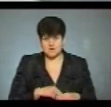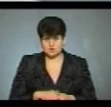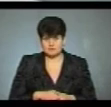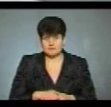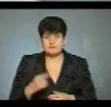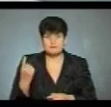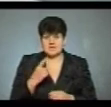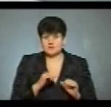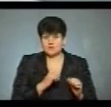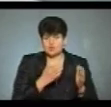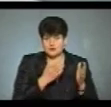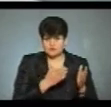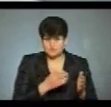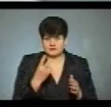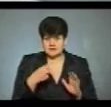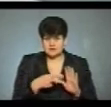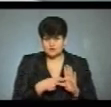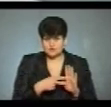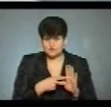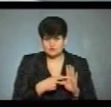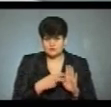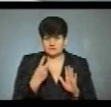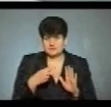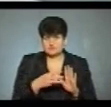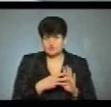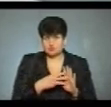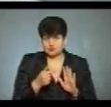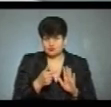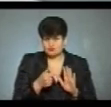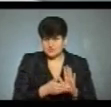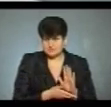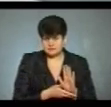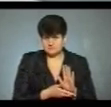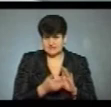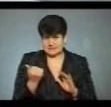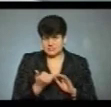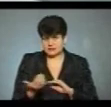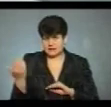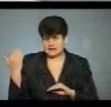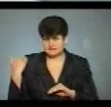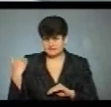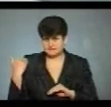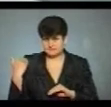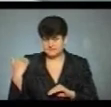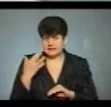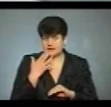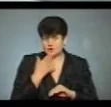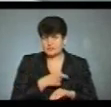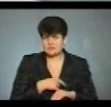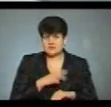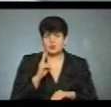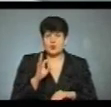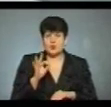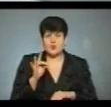Так, перший урядовий, який 27 чи 28 грудня, буквально тиждень тому народний депутат